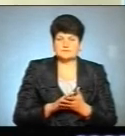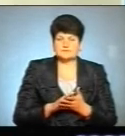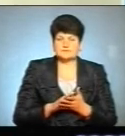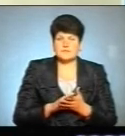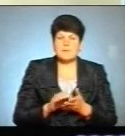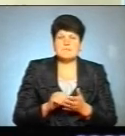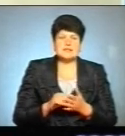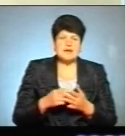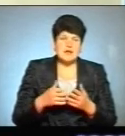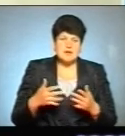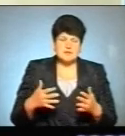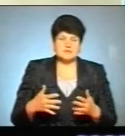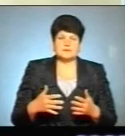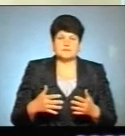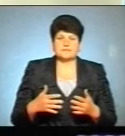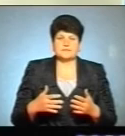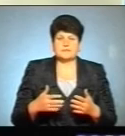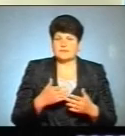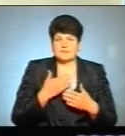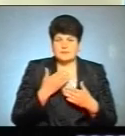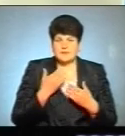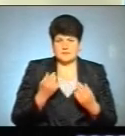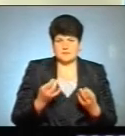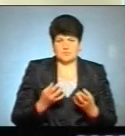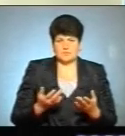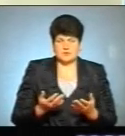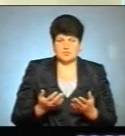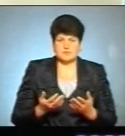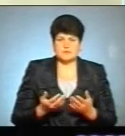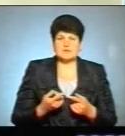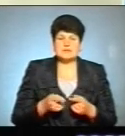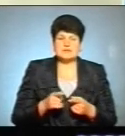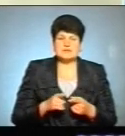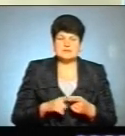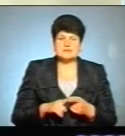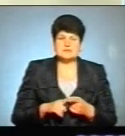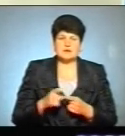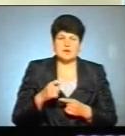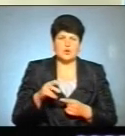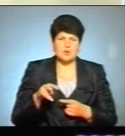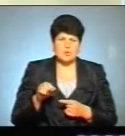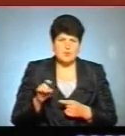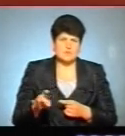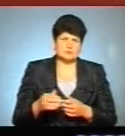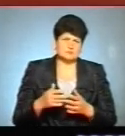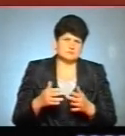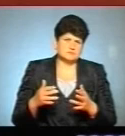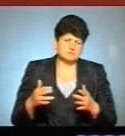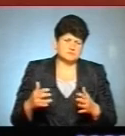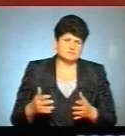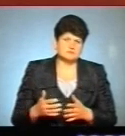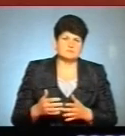скажімо, матеріалах чи засобах немає необхідності, тому що ці хлоровані вироби і інші